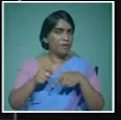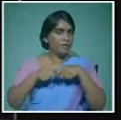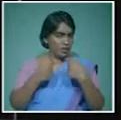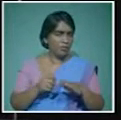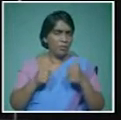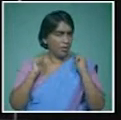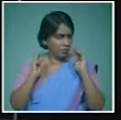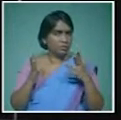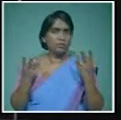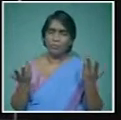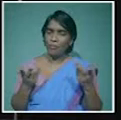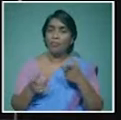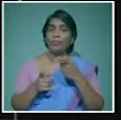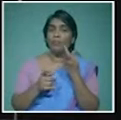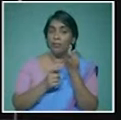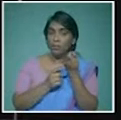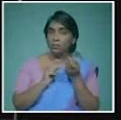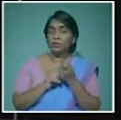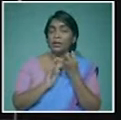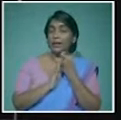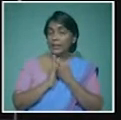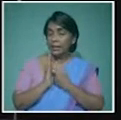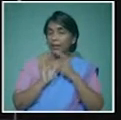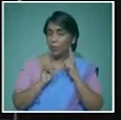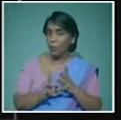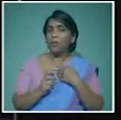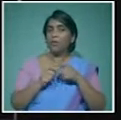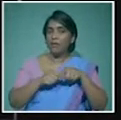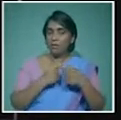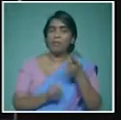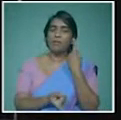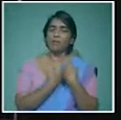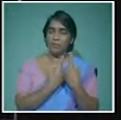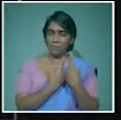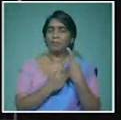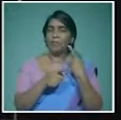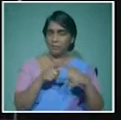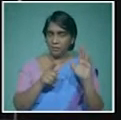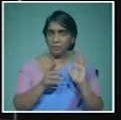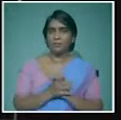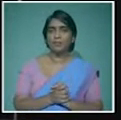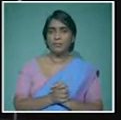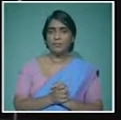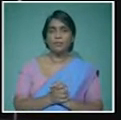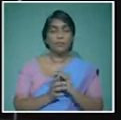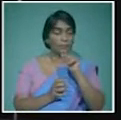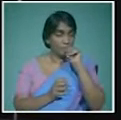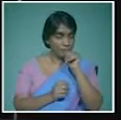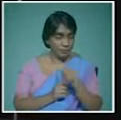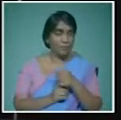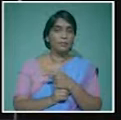නැද්ද? ඒ ප්‍රතිපාදන නීත්‍යානුකූලව වියදම් කළාද යන්න සොයා බැලීම පමණයි. විය